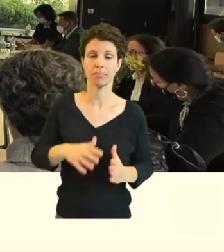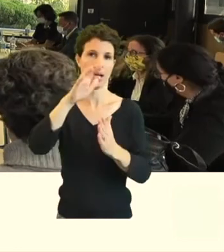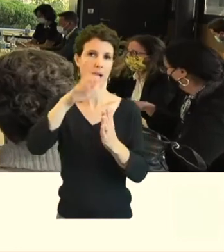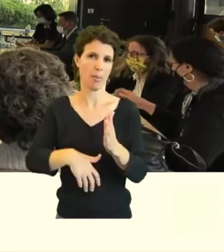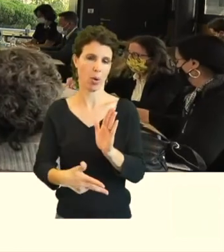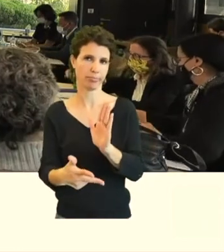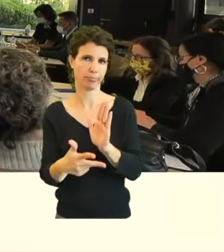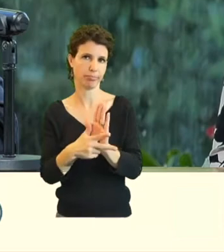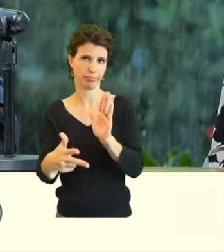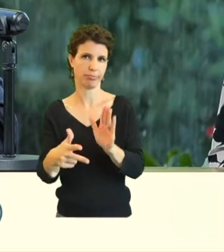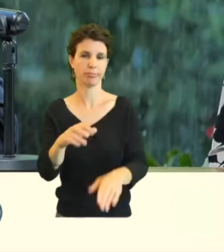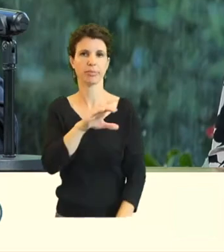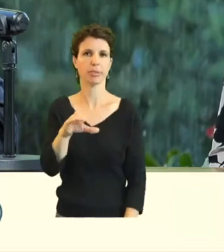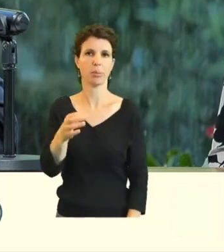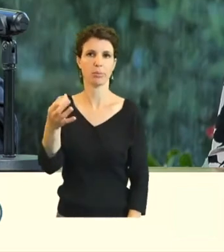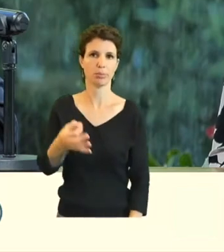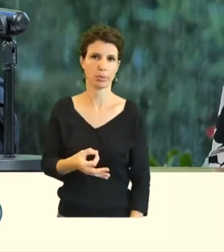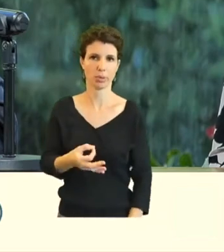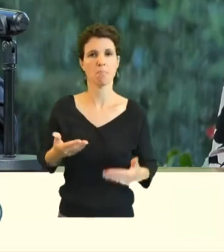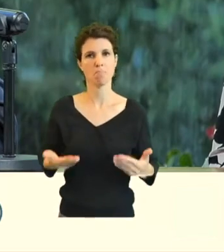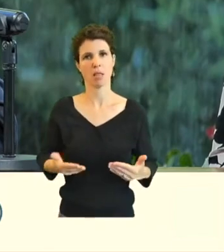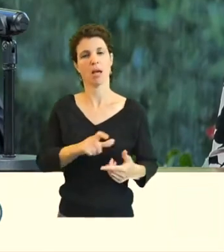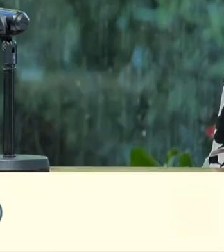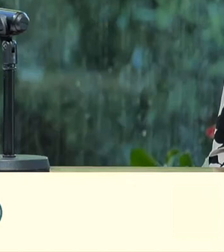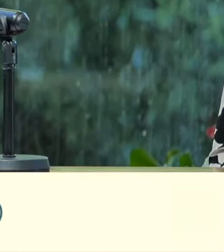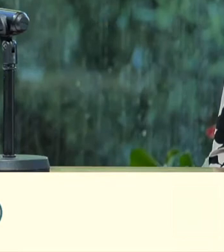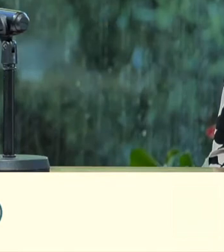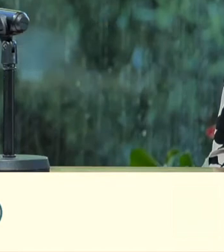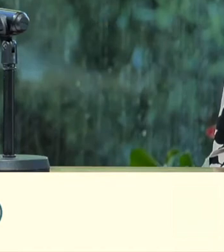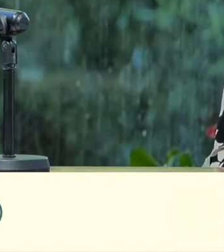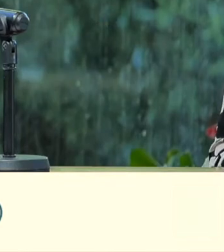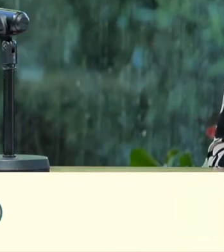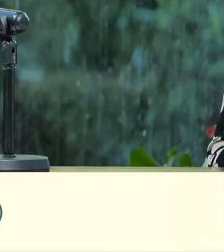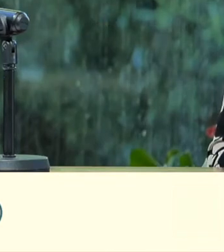est adopté à l'unanimité. Nous passons au rapport suivant, c'est le 30, c'est le surtout.